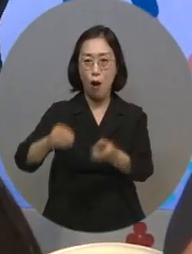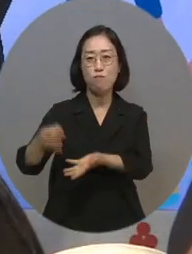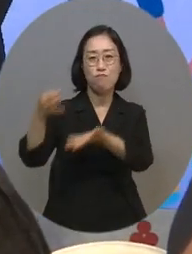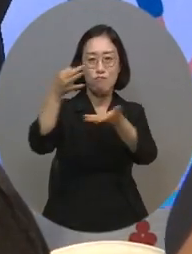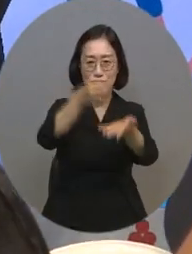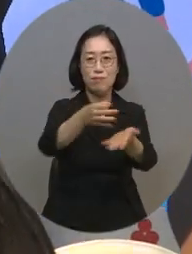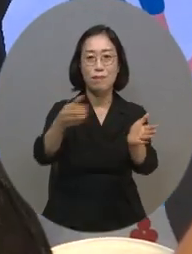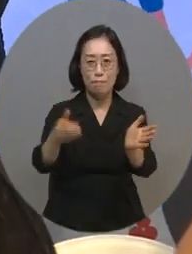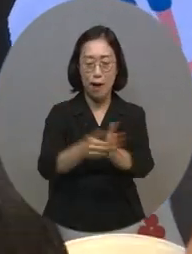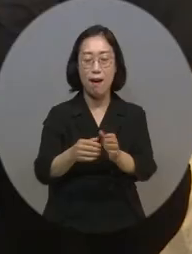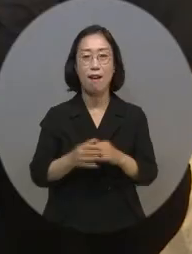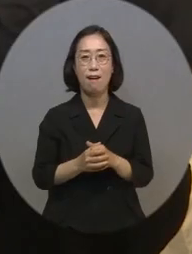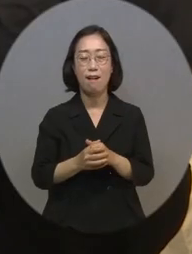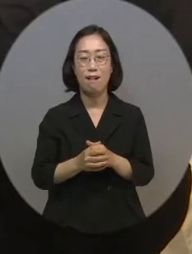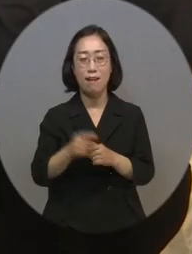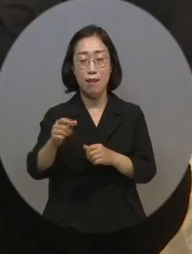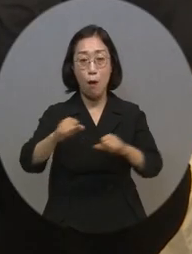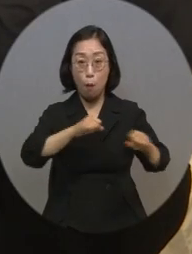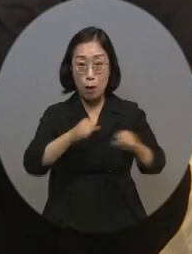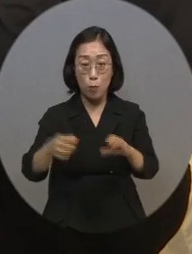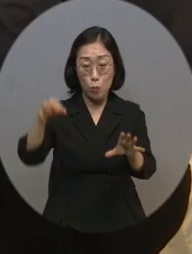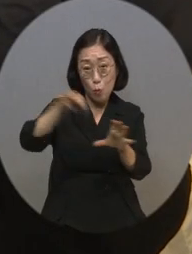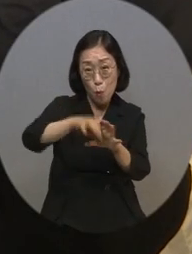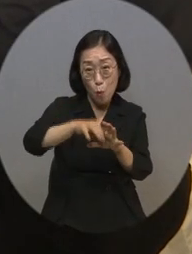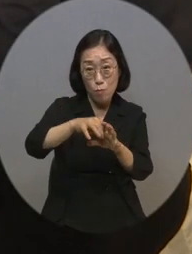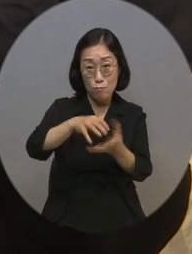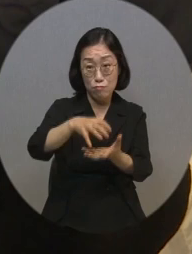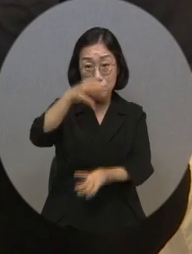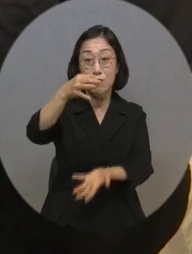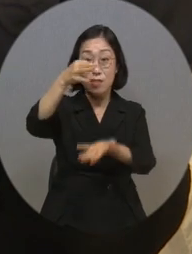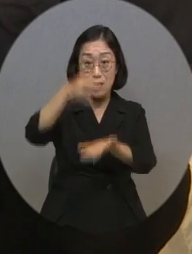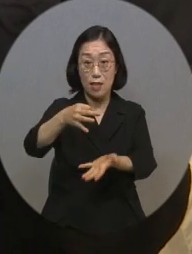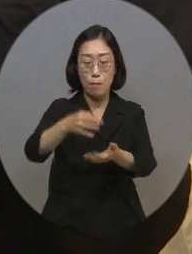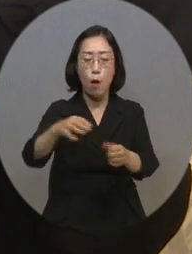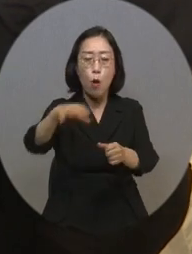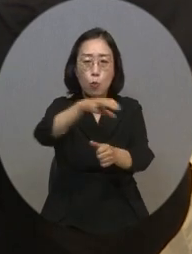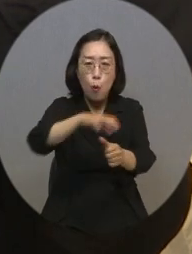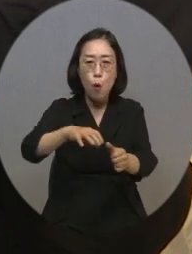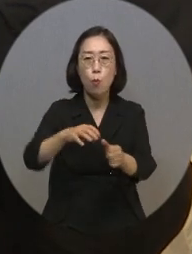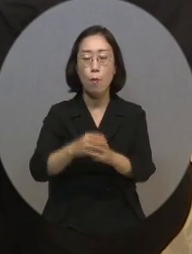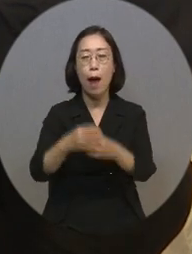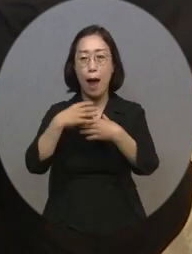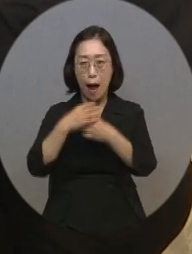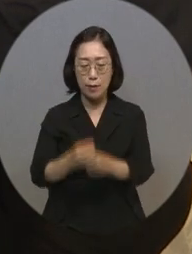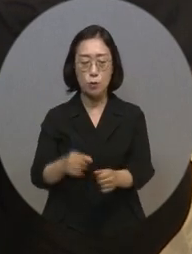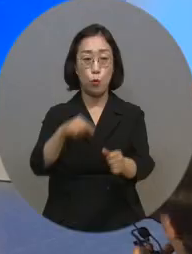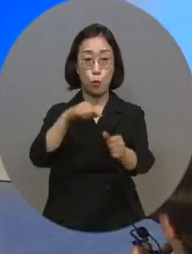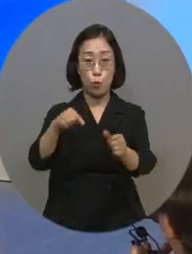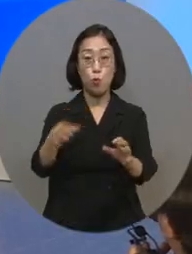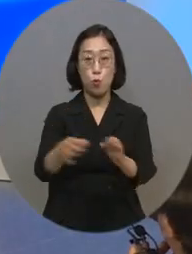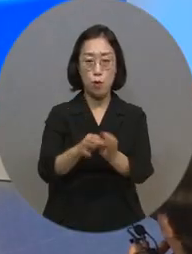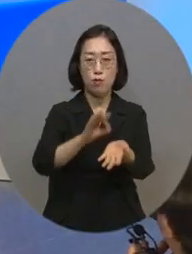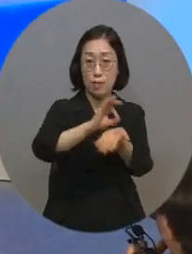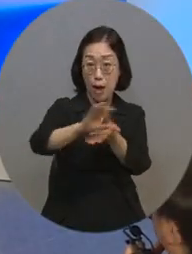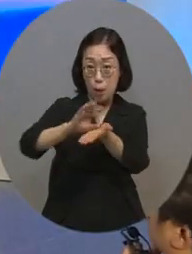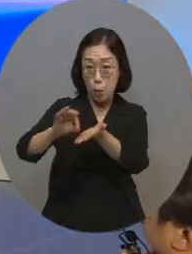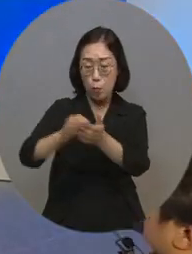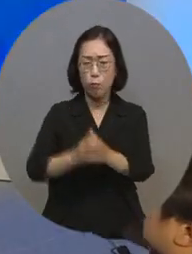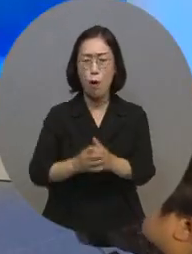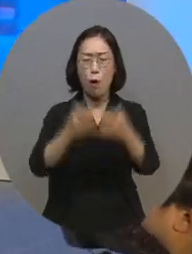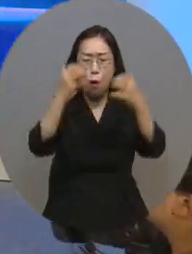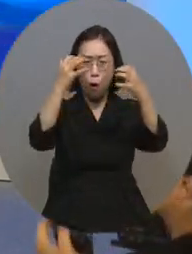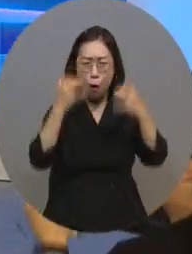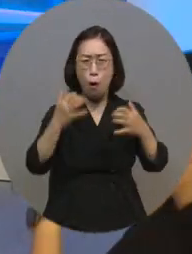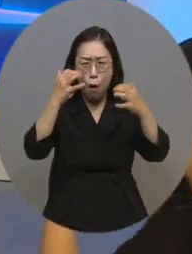전달했습니다. 캠페인으로 모인 성금은 돌봄과 안전, 교육 분야 지원에 쓰일 예정으로 특히 폭염 등